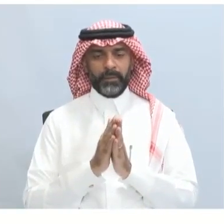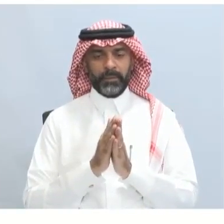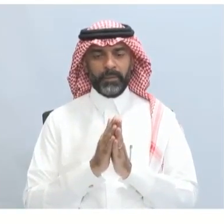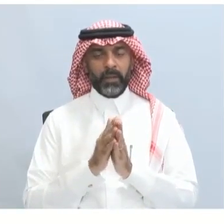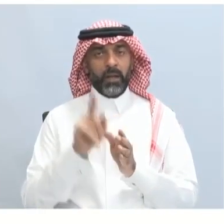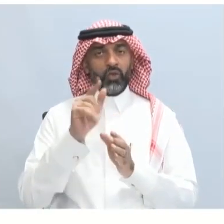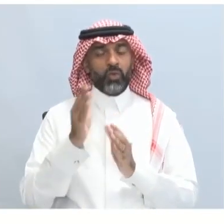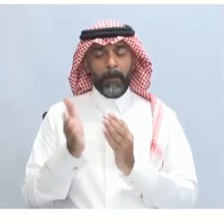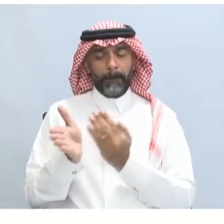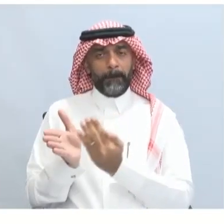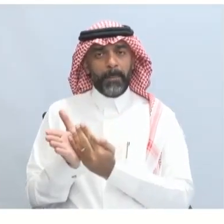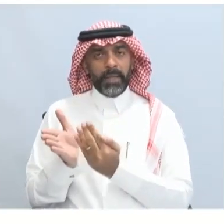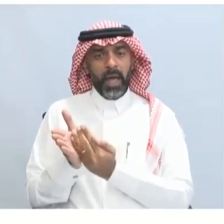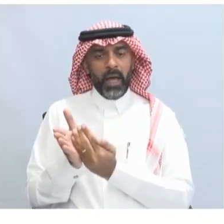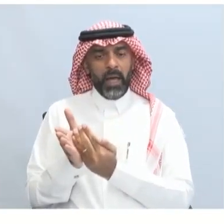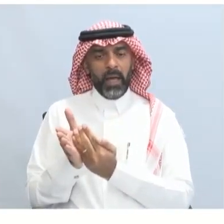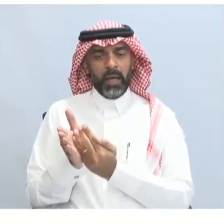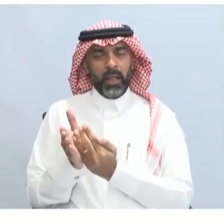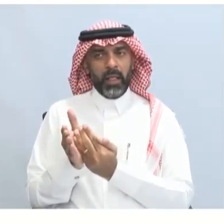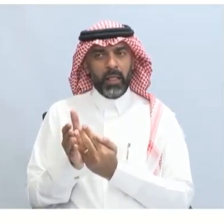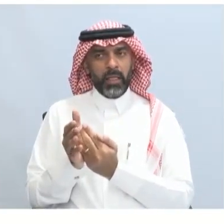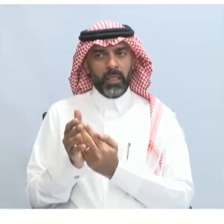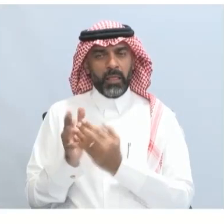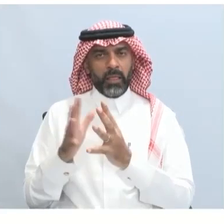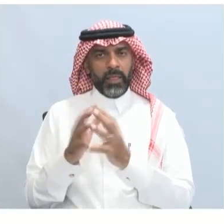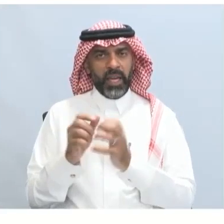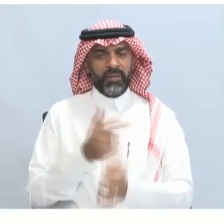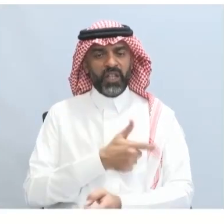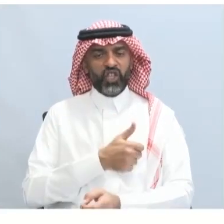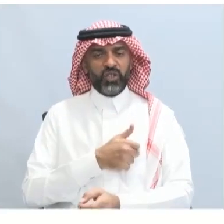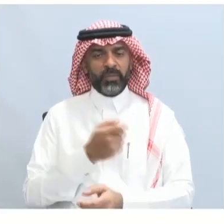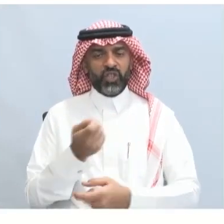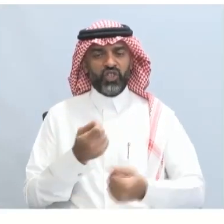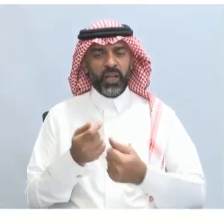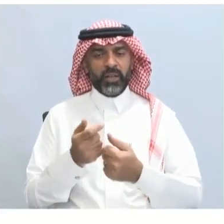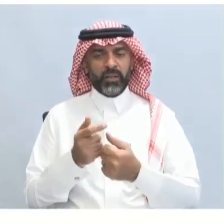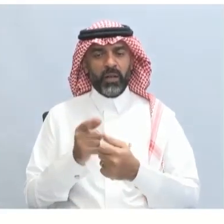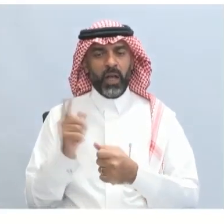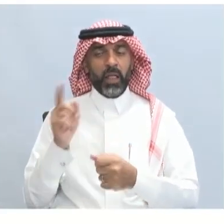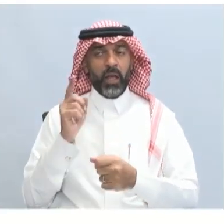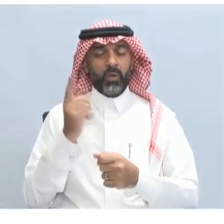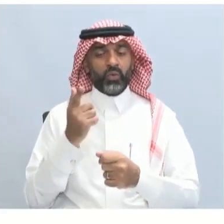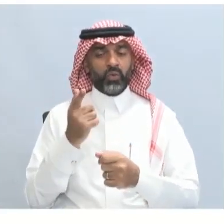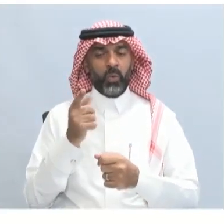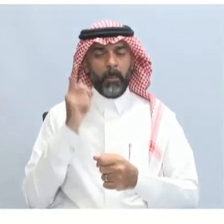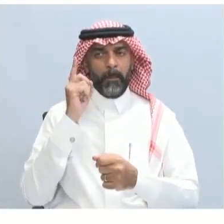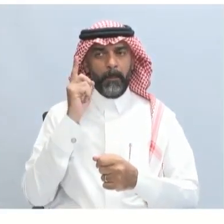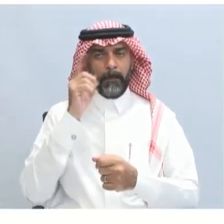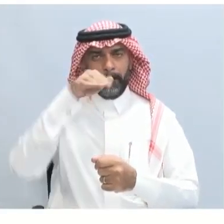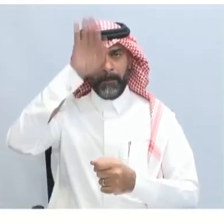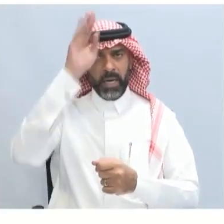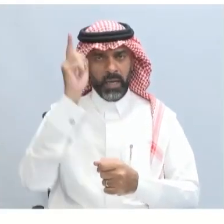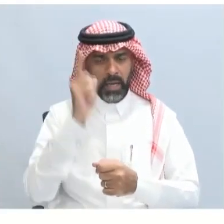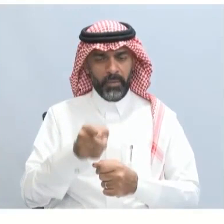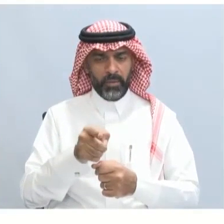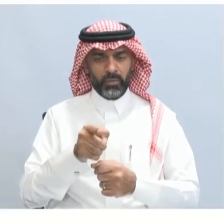في بطاقه التعريفيه لنظام الاسماء التجاريه اداه الاصدار مرسوم ملكي رقم م تقسيم 15 في تاريخ هذا